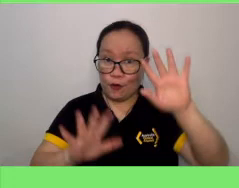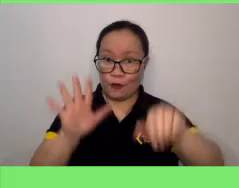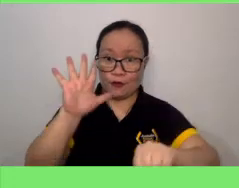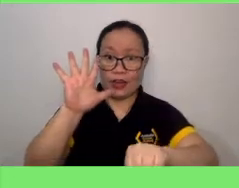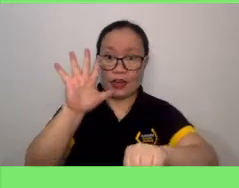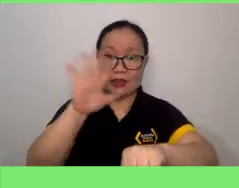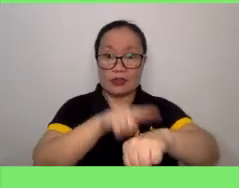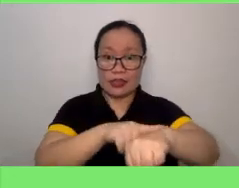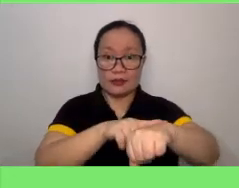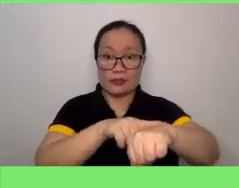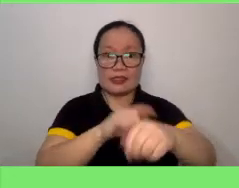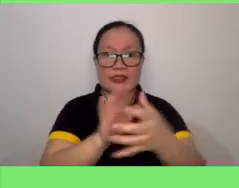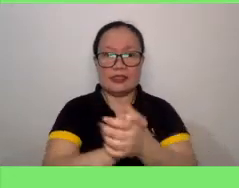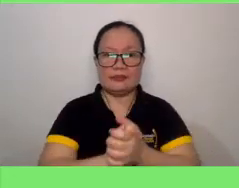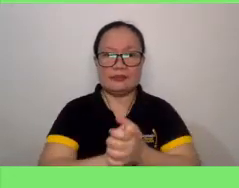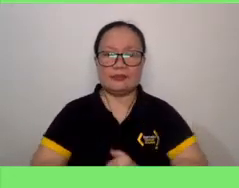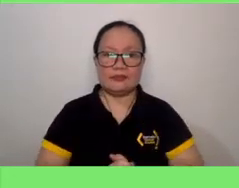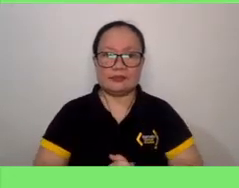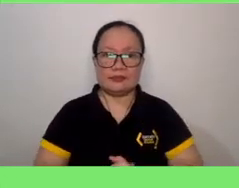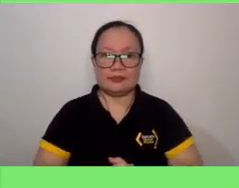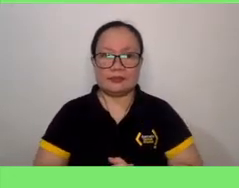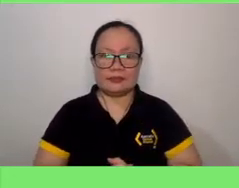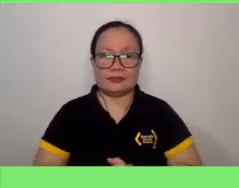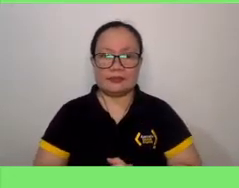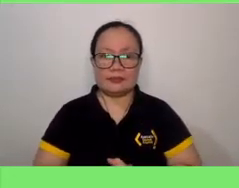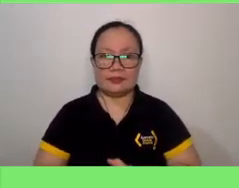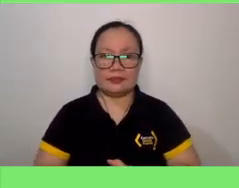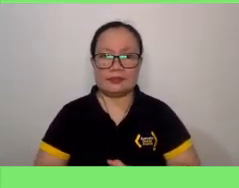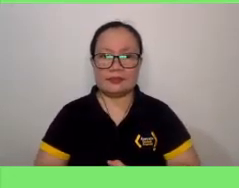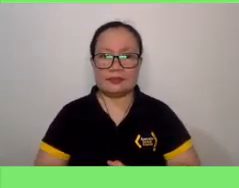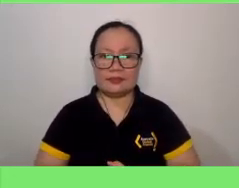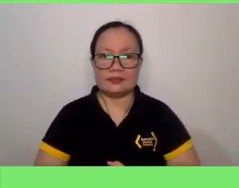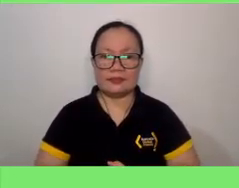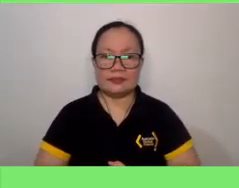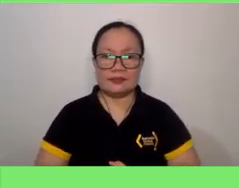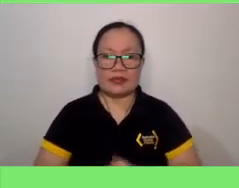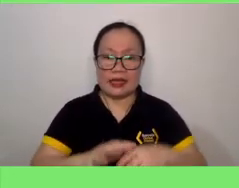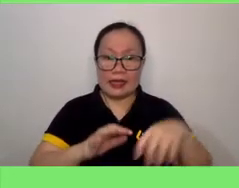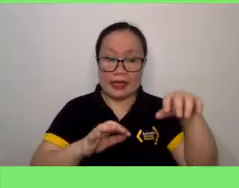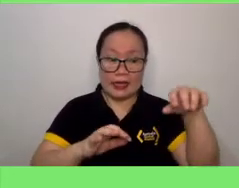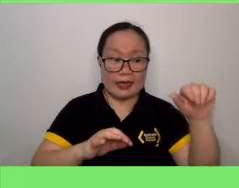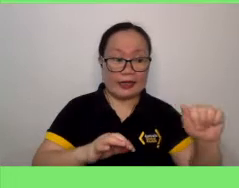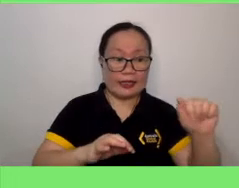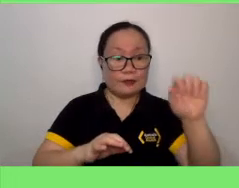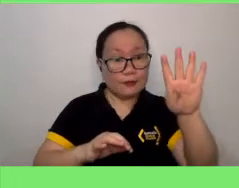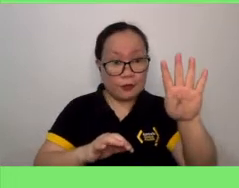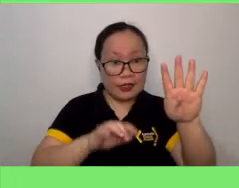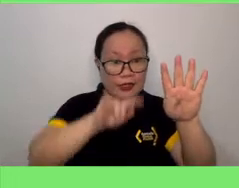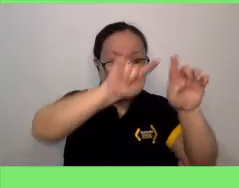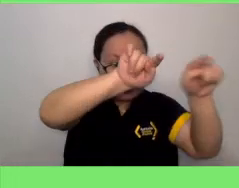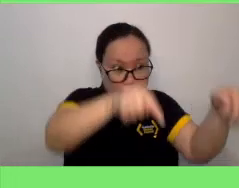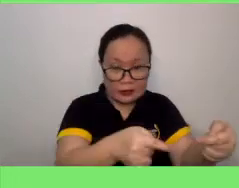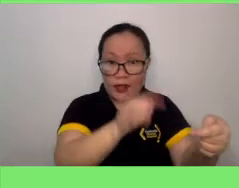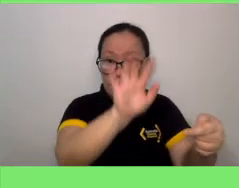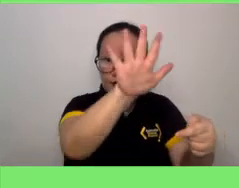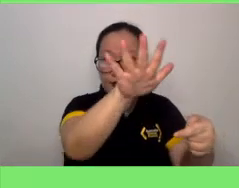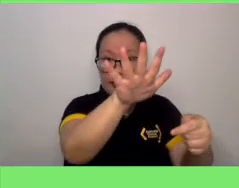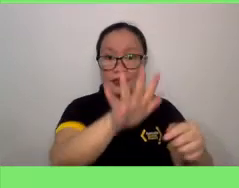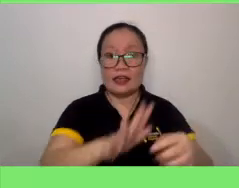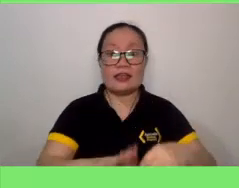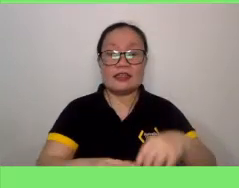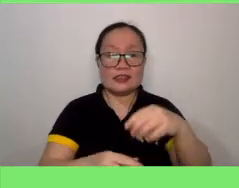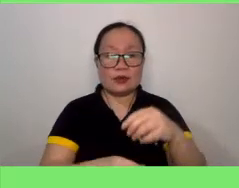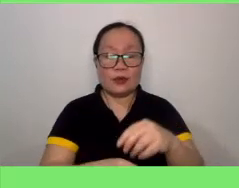5 monomials ito. Okay? So, ibig sabihin nitong e raised to 4, raised to 5, ibig sabihin 5.